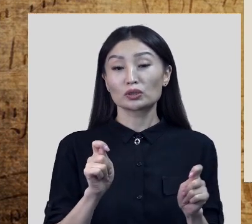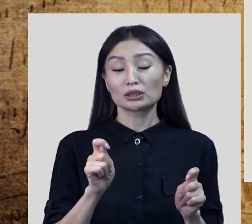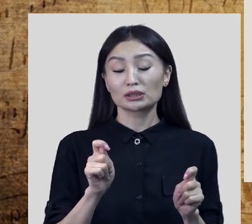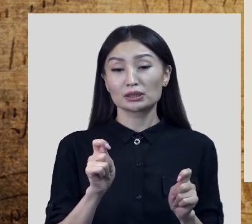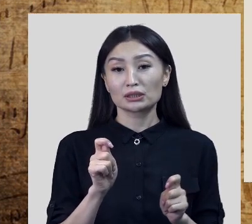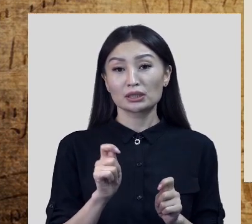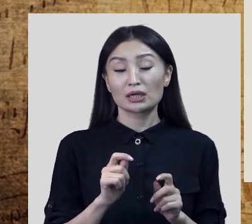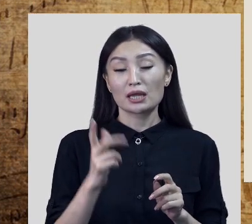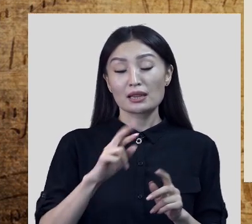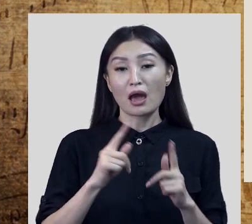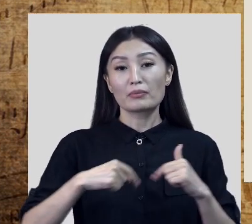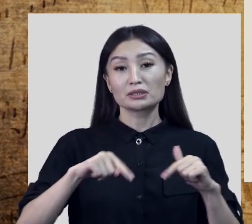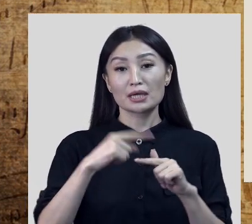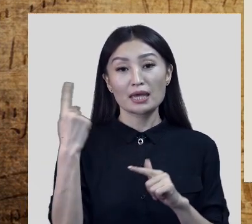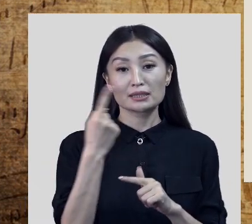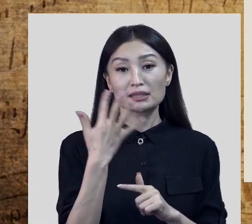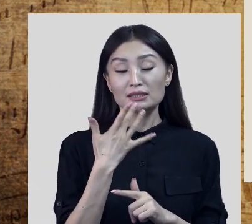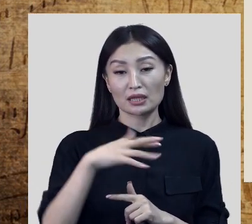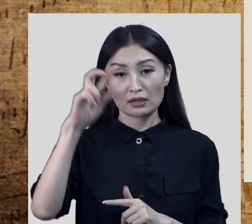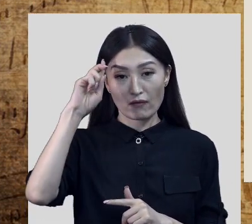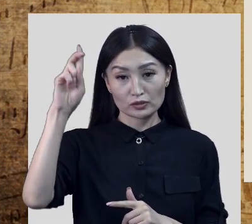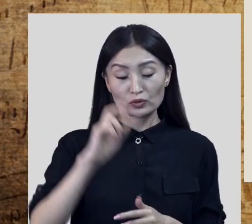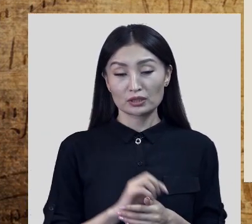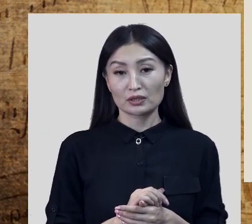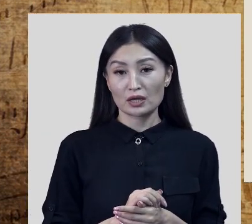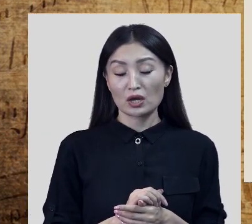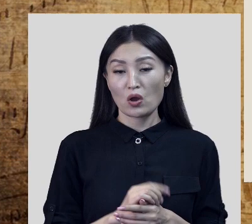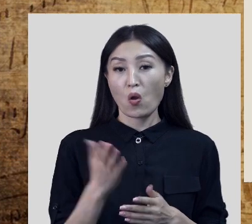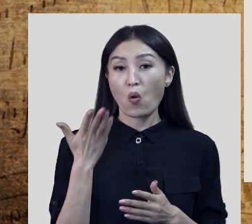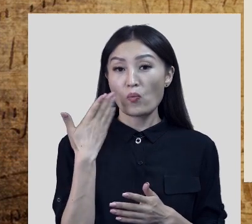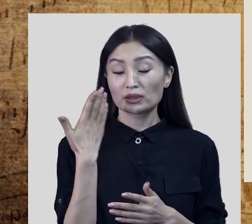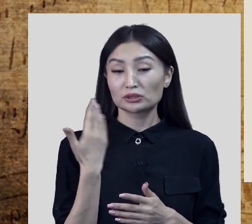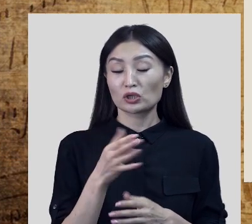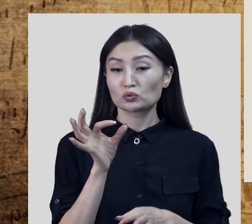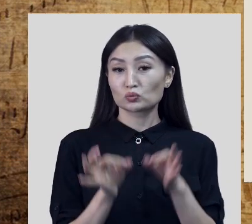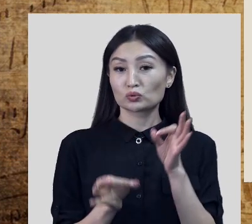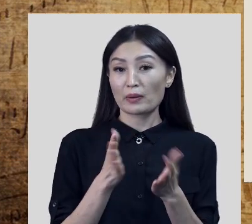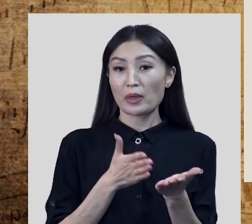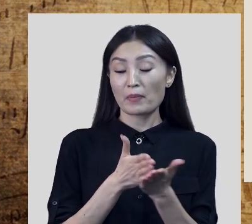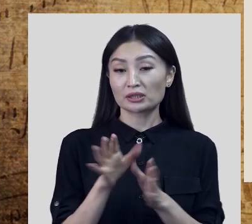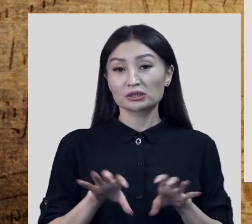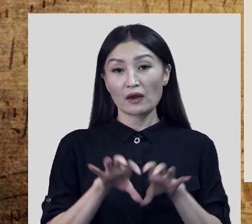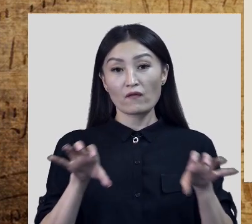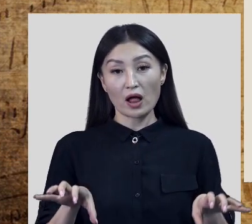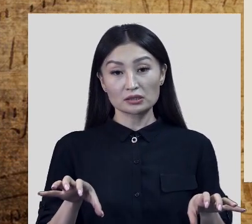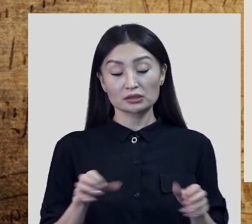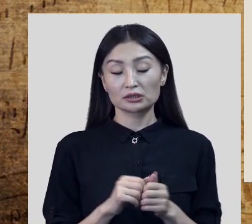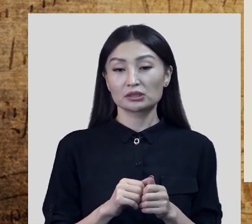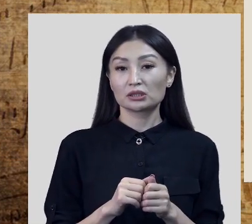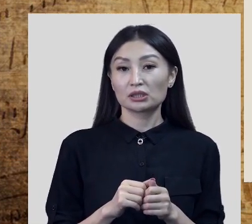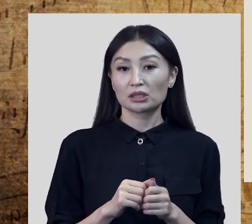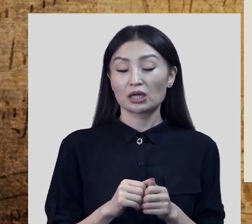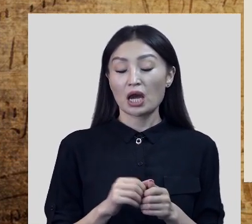для образования единого национального государства упражнение судебные политической власти помещиков